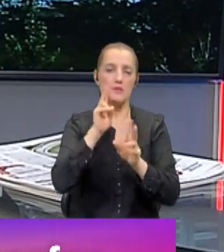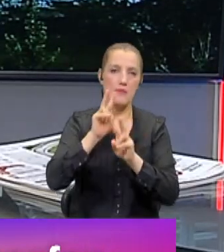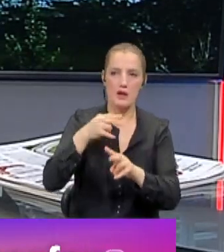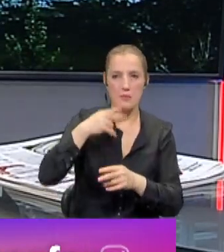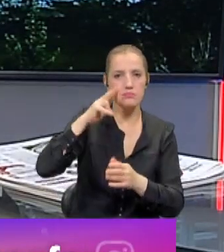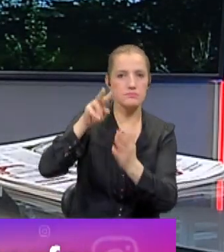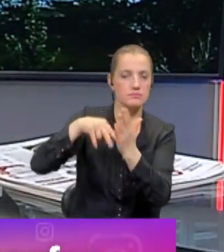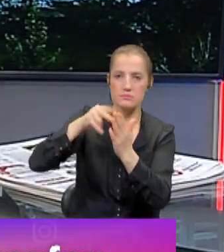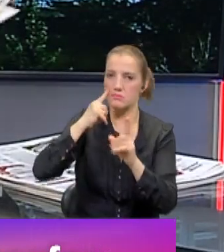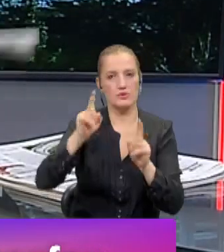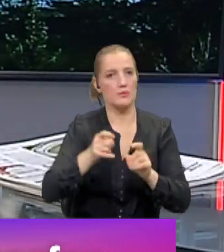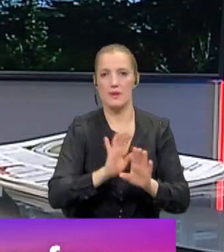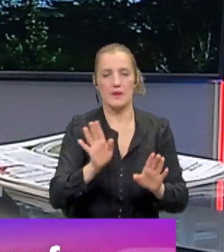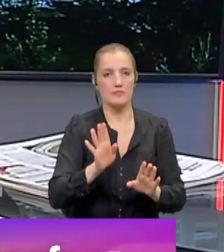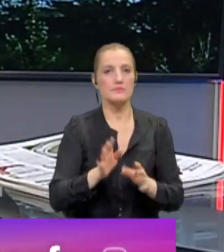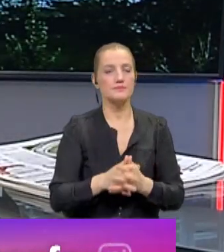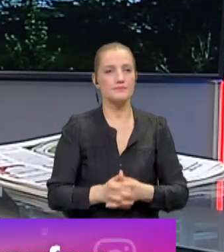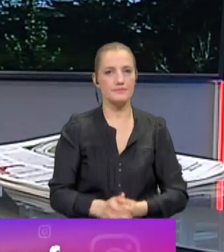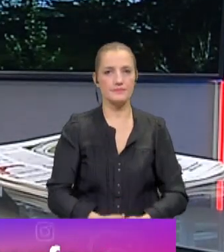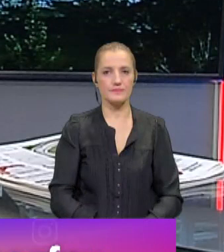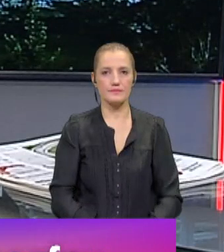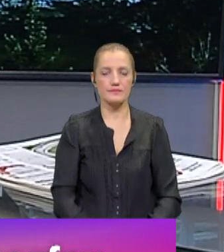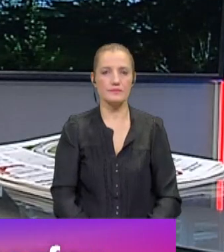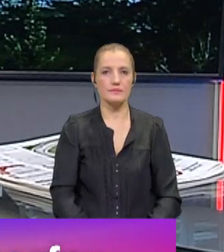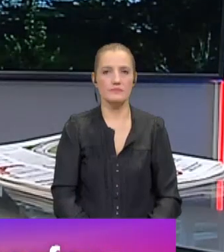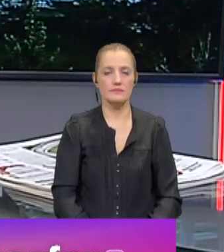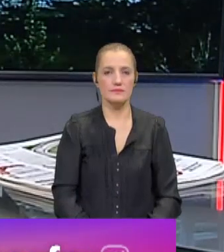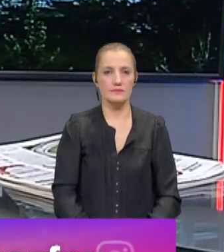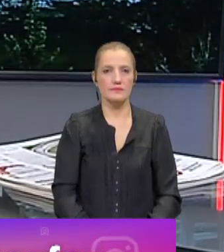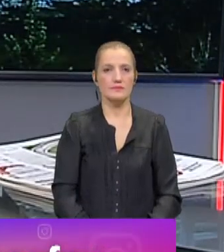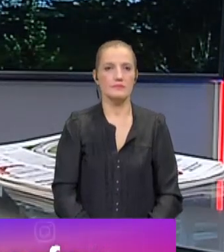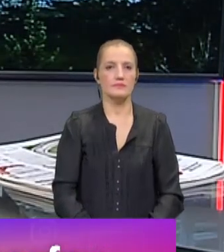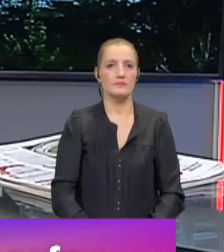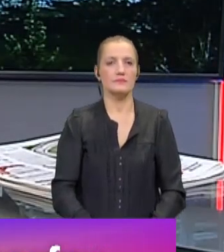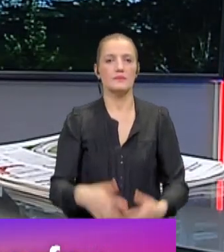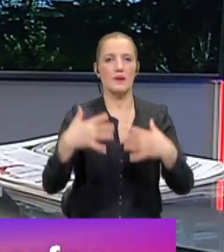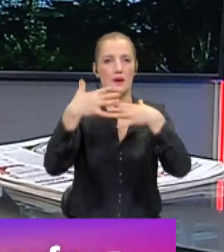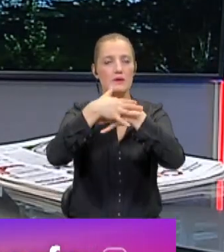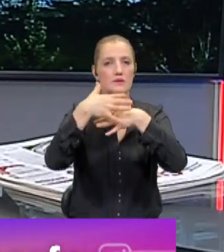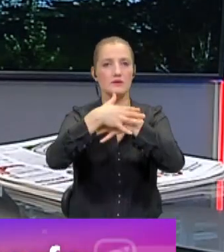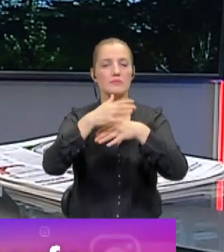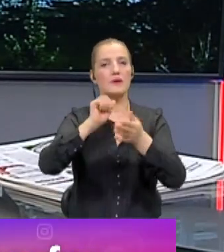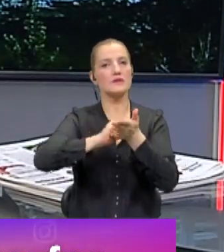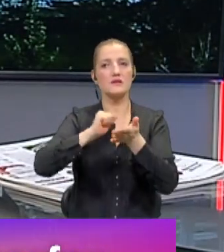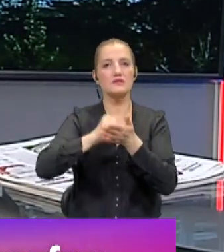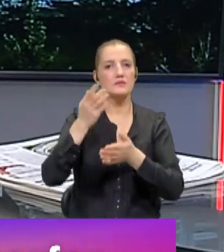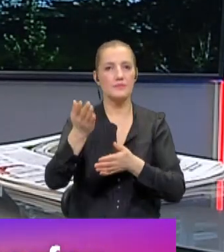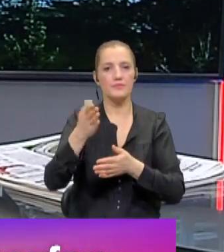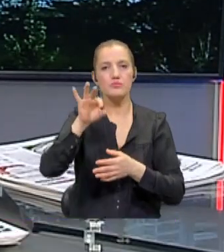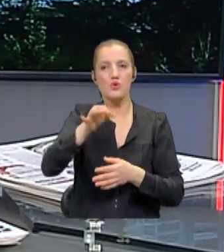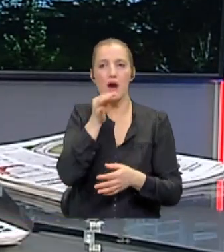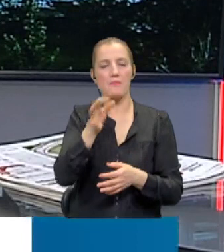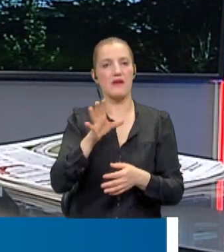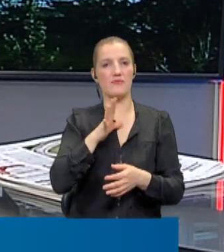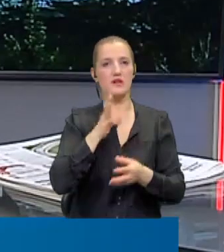açıkçası göremedim Bilmiyorum belki bugün alanlar olur da bulmaya çalışırlar bulabilirlermi Akşam Gazetesi akşam gazetesinde